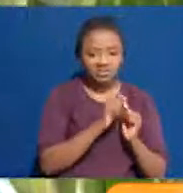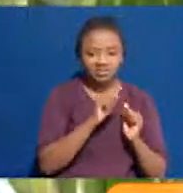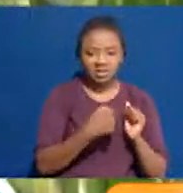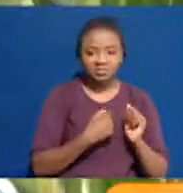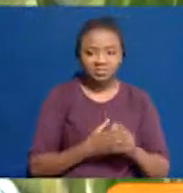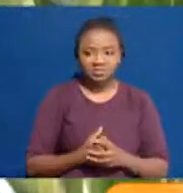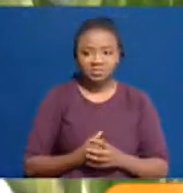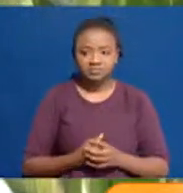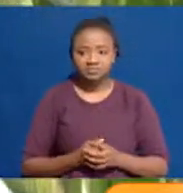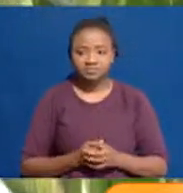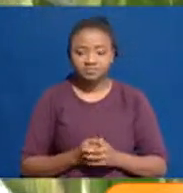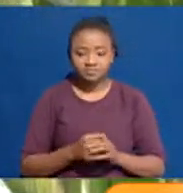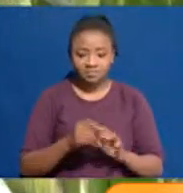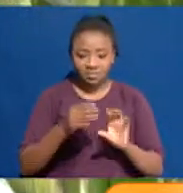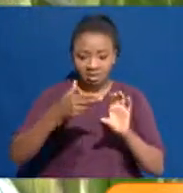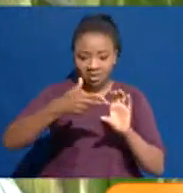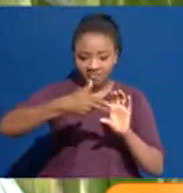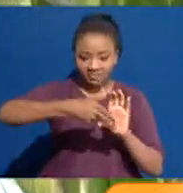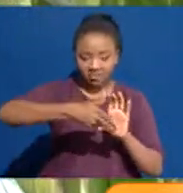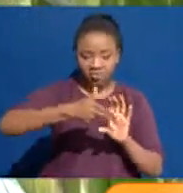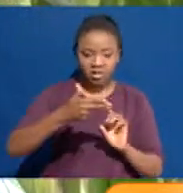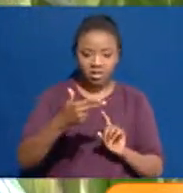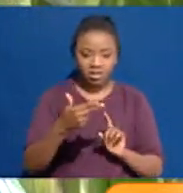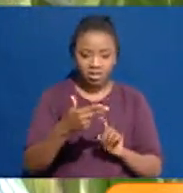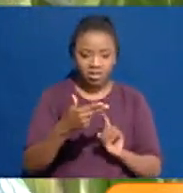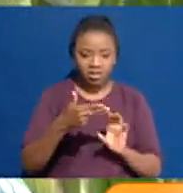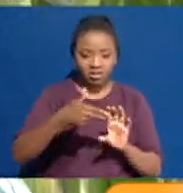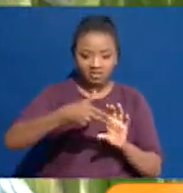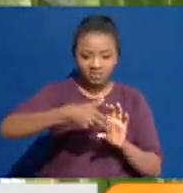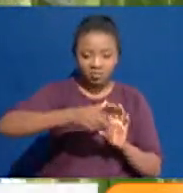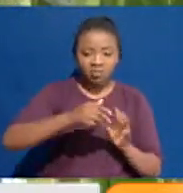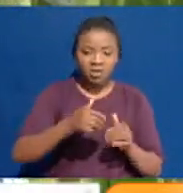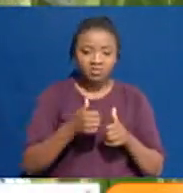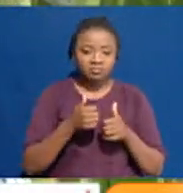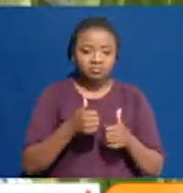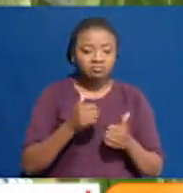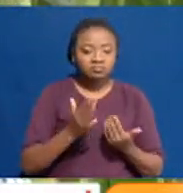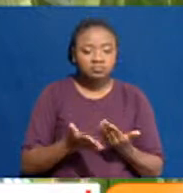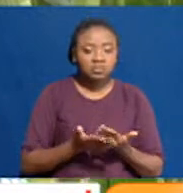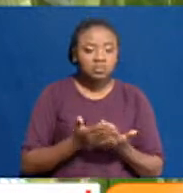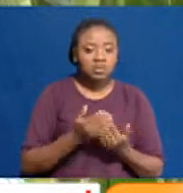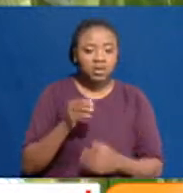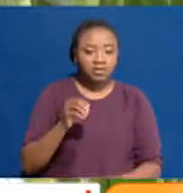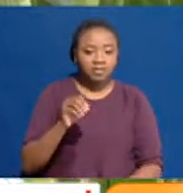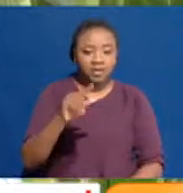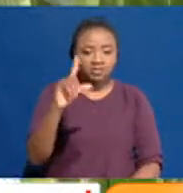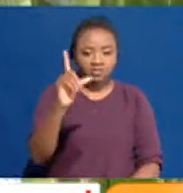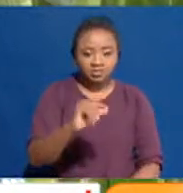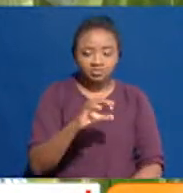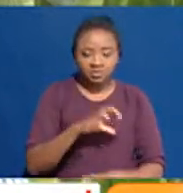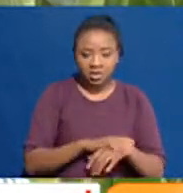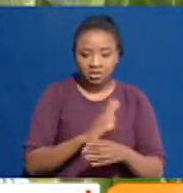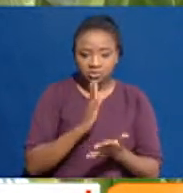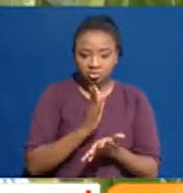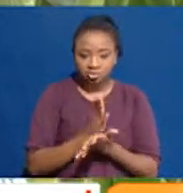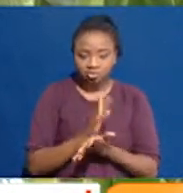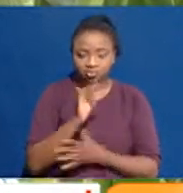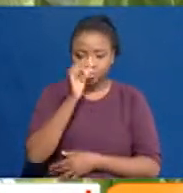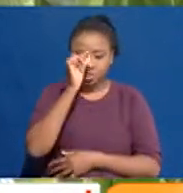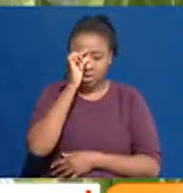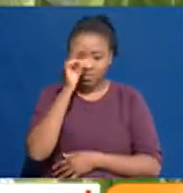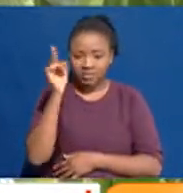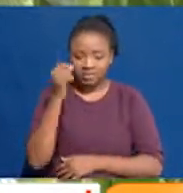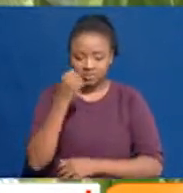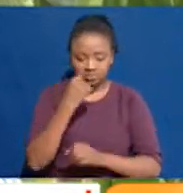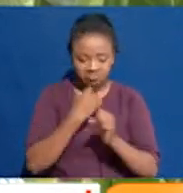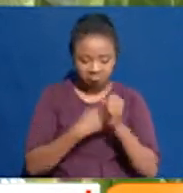plays a very important aspect in reduction of the maize prices. So as much as the government has done